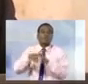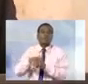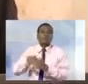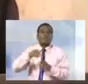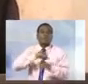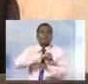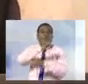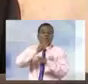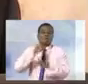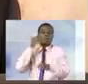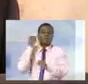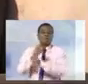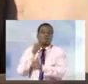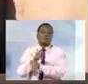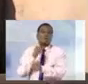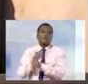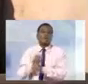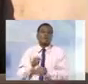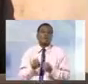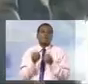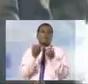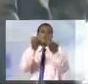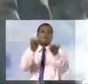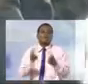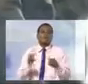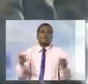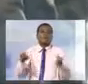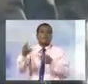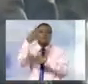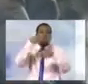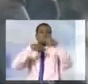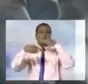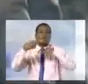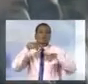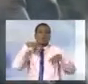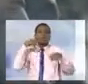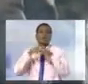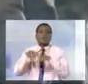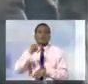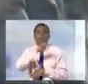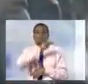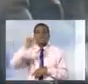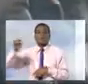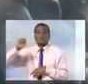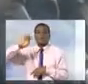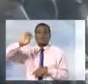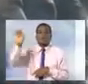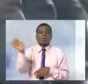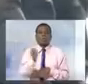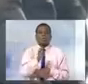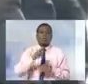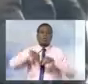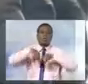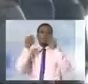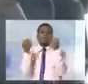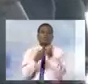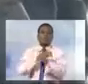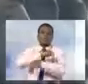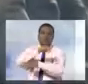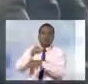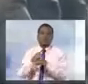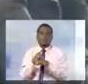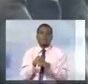institutions fonctionne et consacre ainsi le retour à la normalité. L'Assemblée